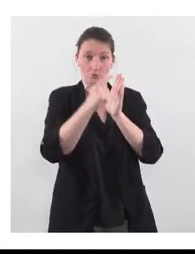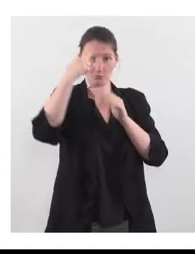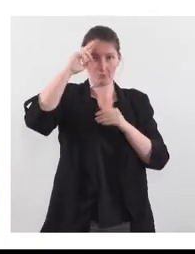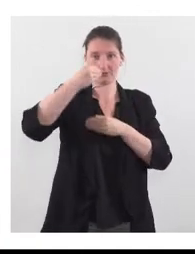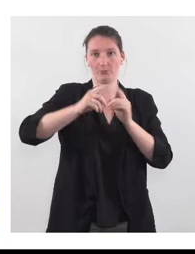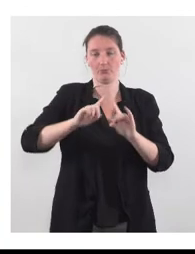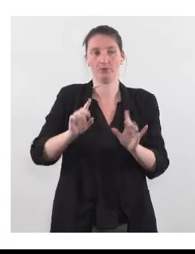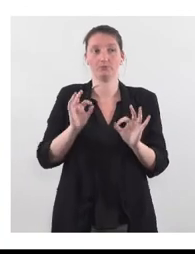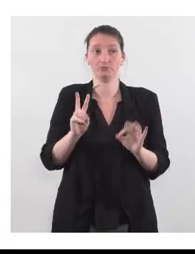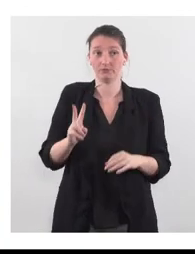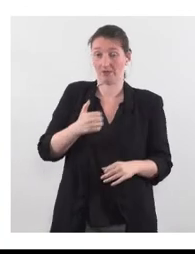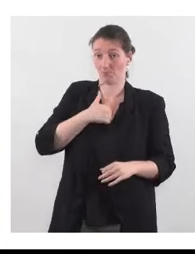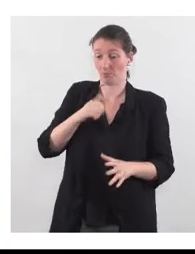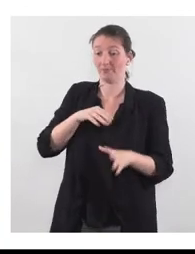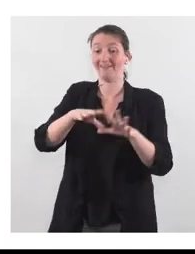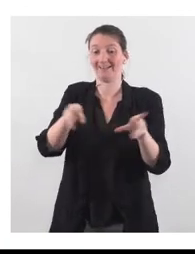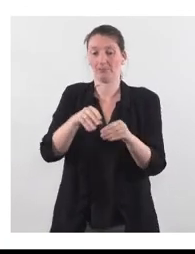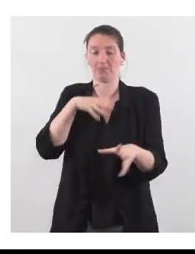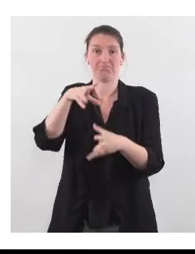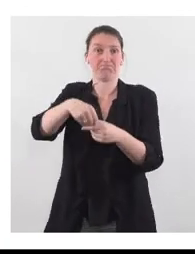Je n'ai pas fait partie de l'équipe